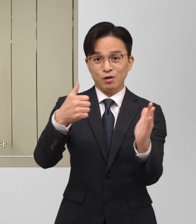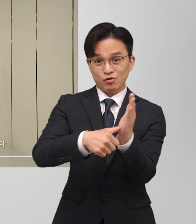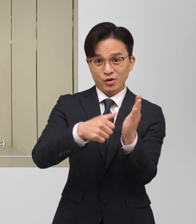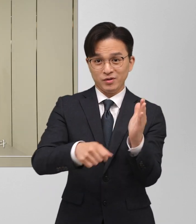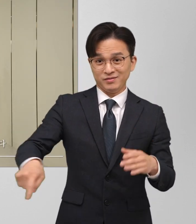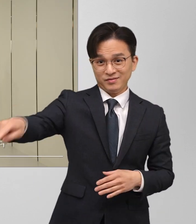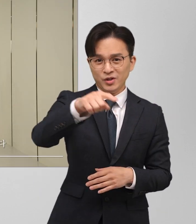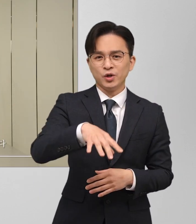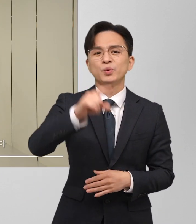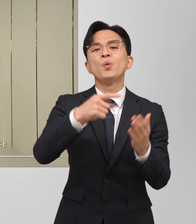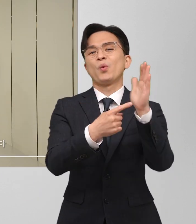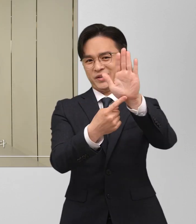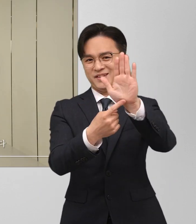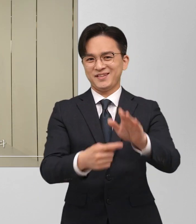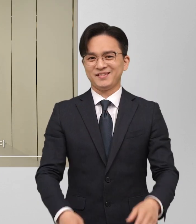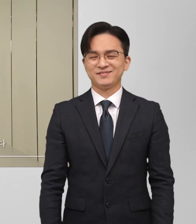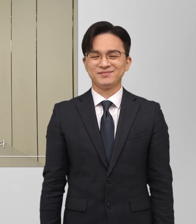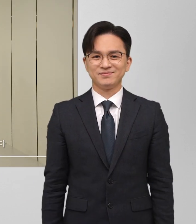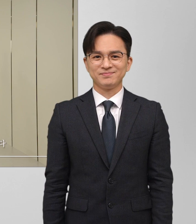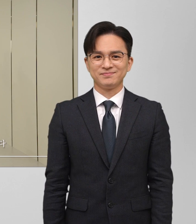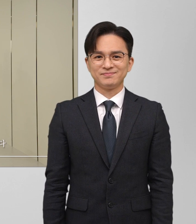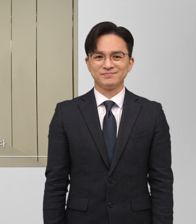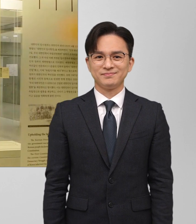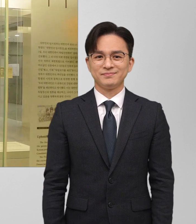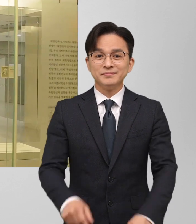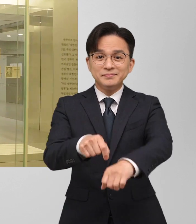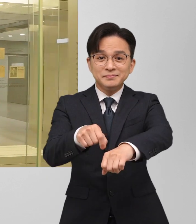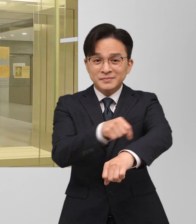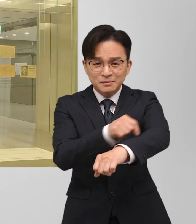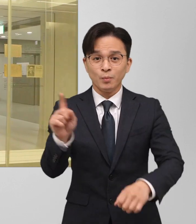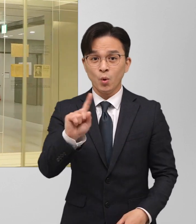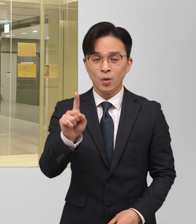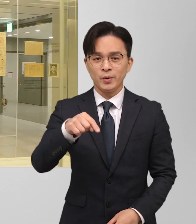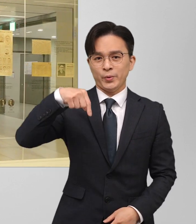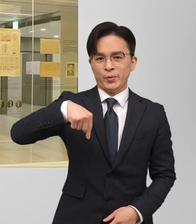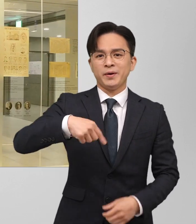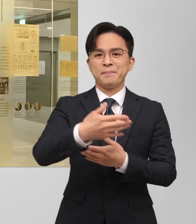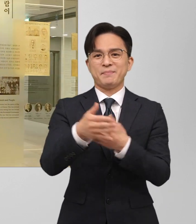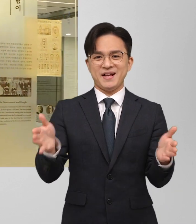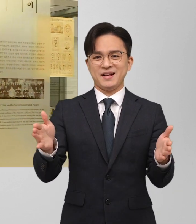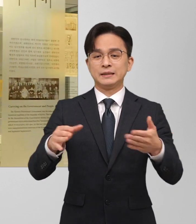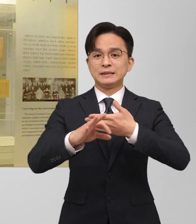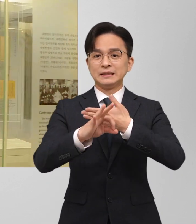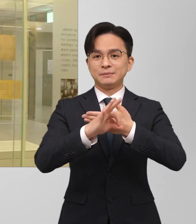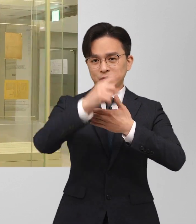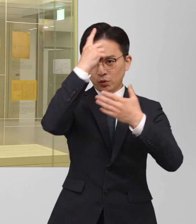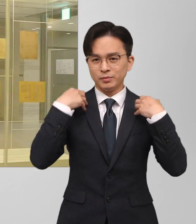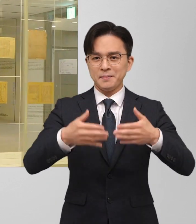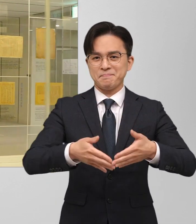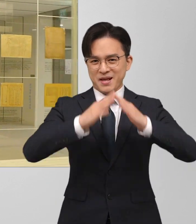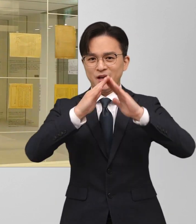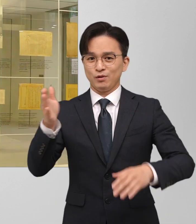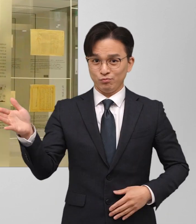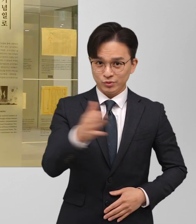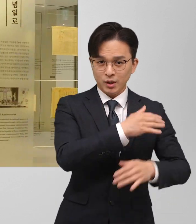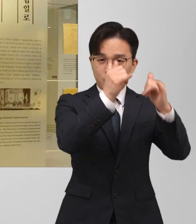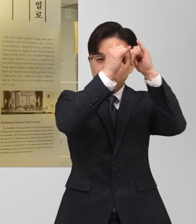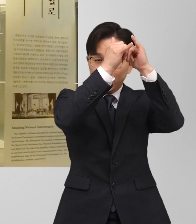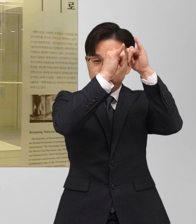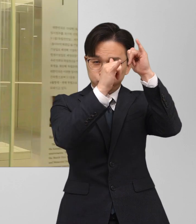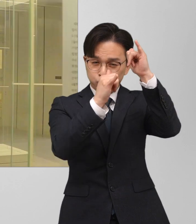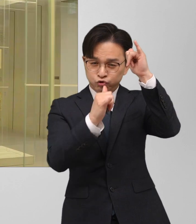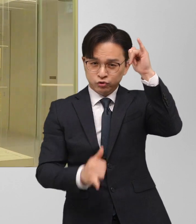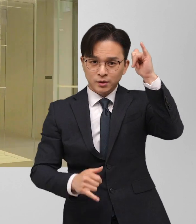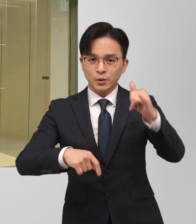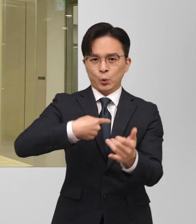유물들은 대부분 대중에 처음으로 공개되는 유물입니다. 네. 특히 이 공간 같은 경우는 임시정부 상징물이나 그런 것들이